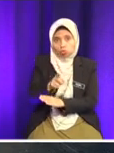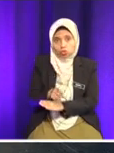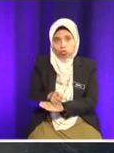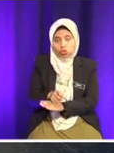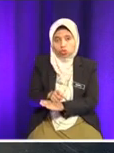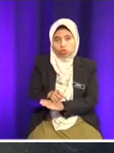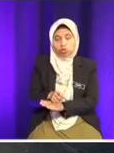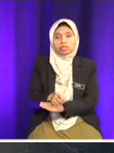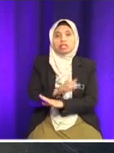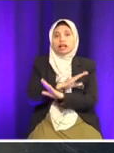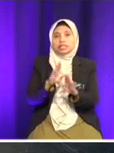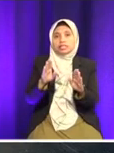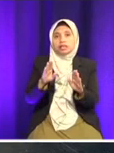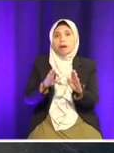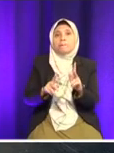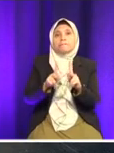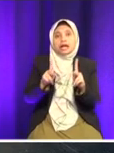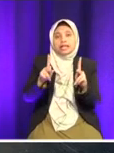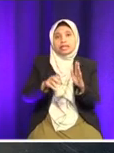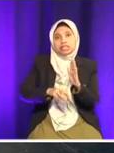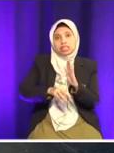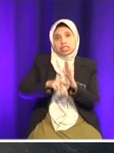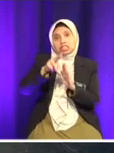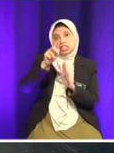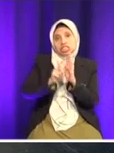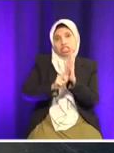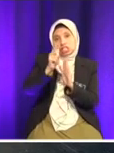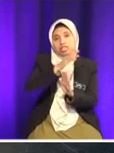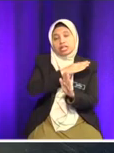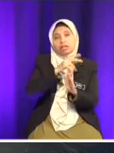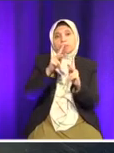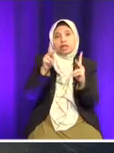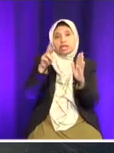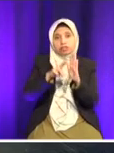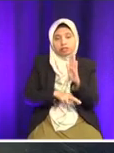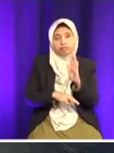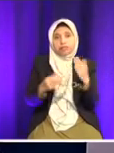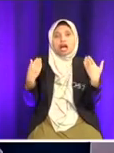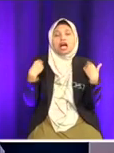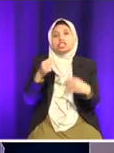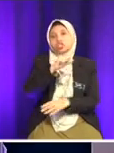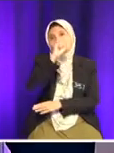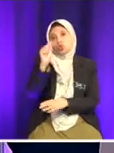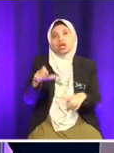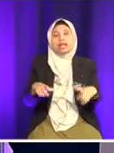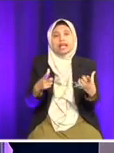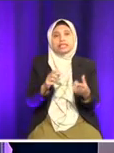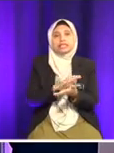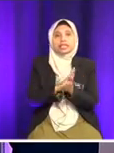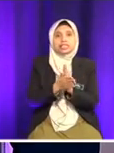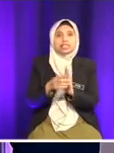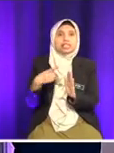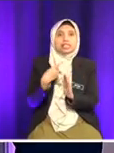paling tinggi baiklah dalam rangkanya mindah satu ini adek lagi jadi kita